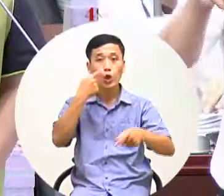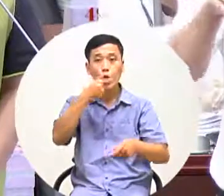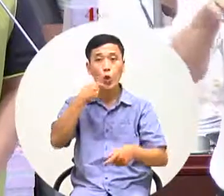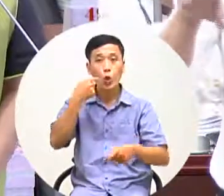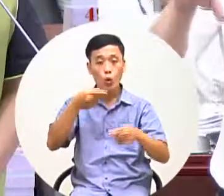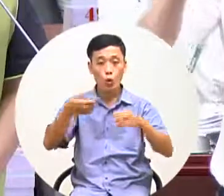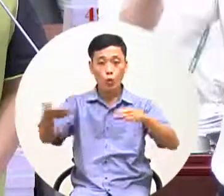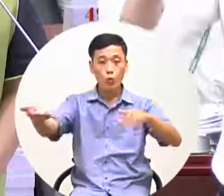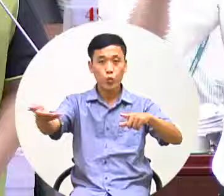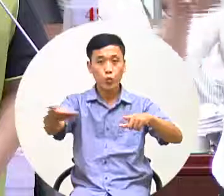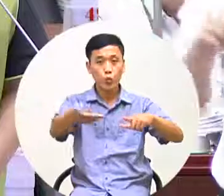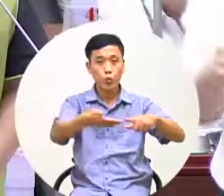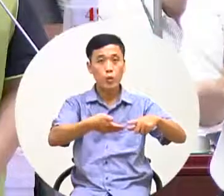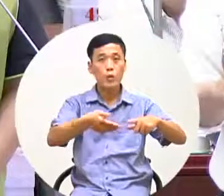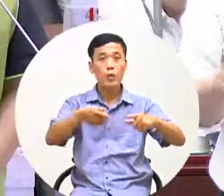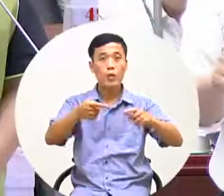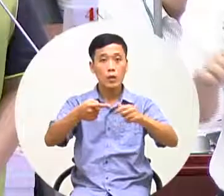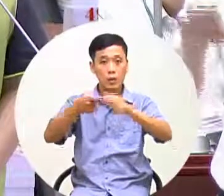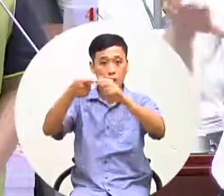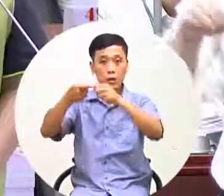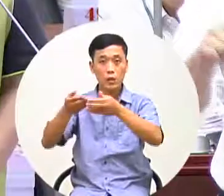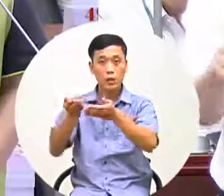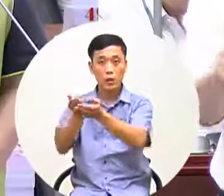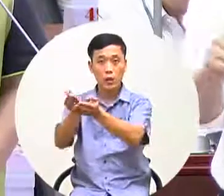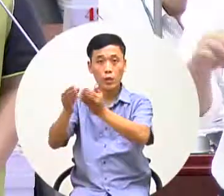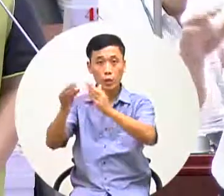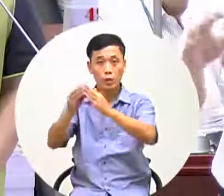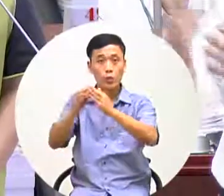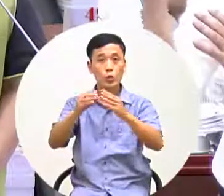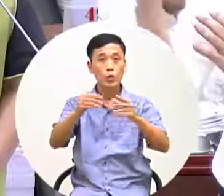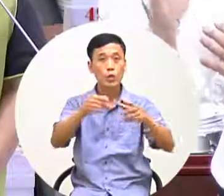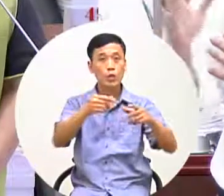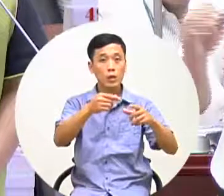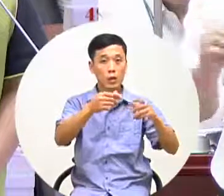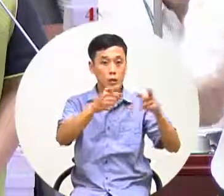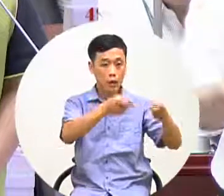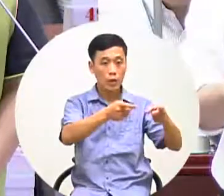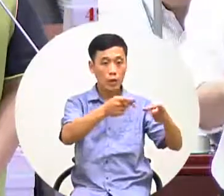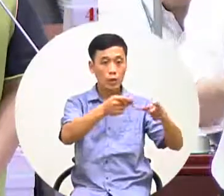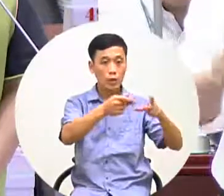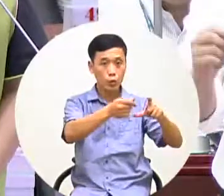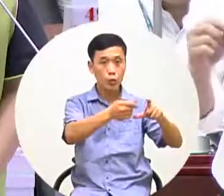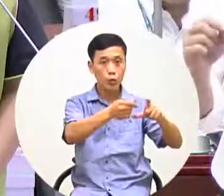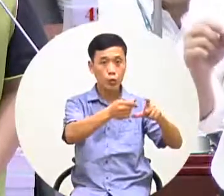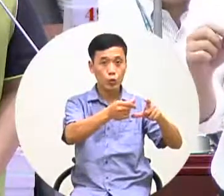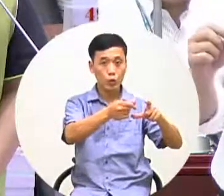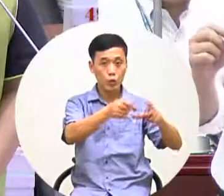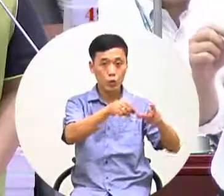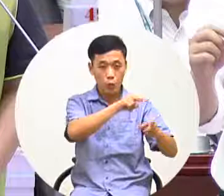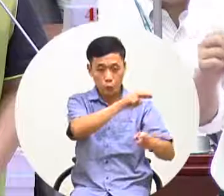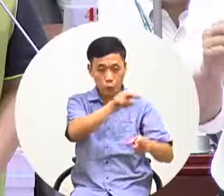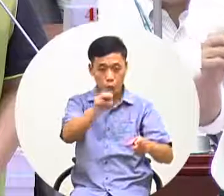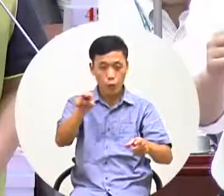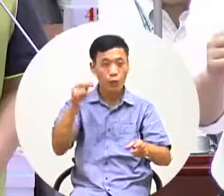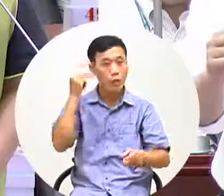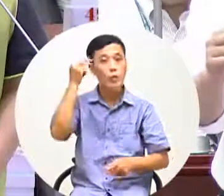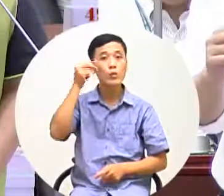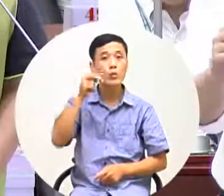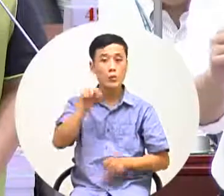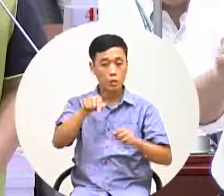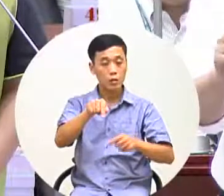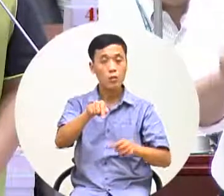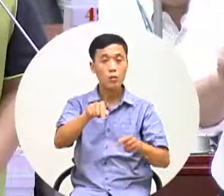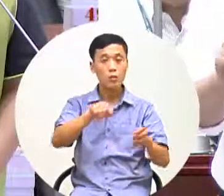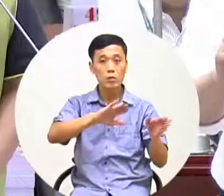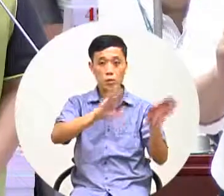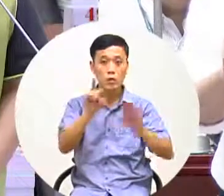跟一港区这个整个山的这个感觉，山跟港的感觉。所以这个东西我们现在正在做一些比较安全性的一些